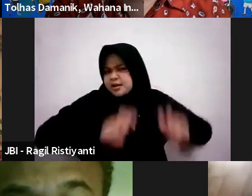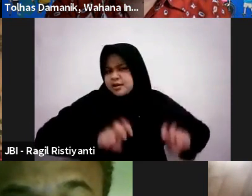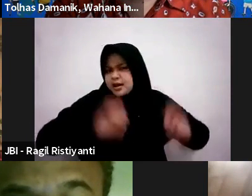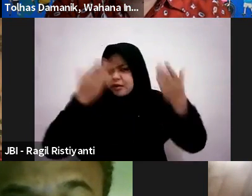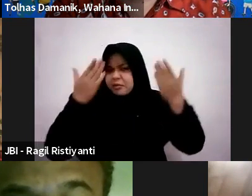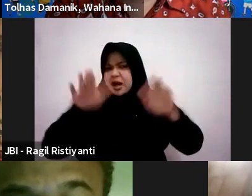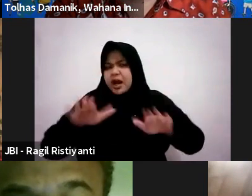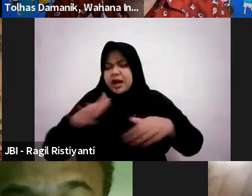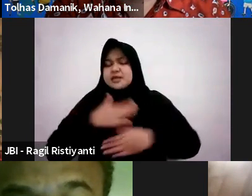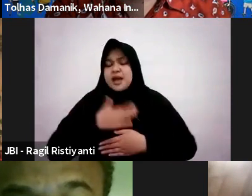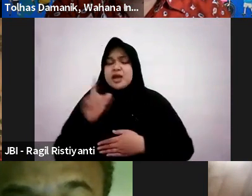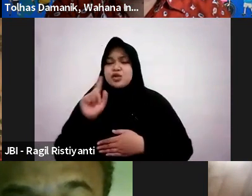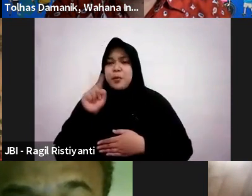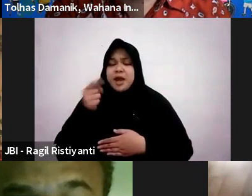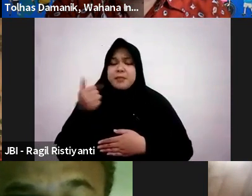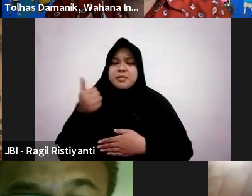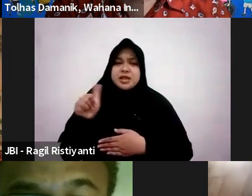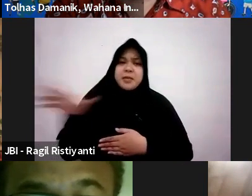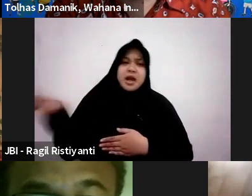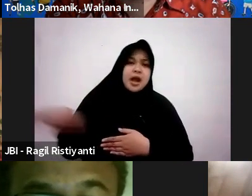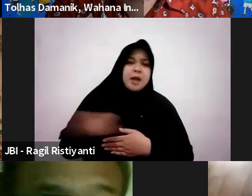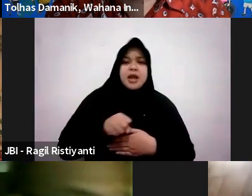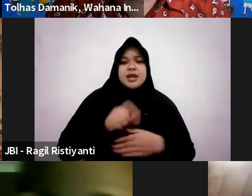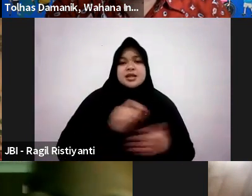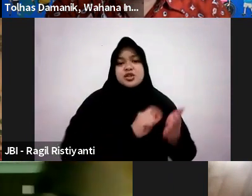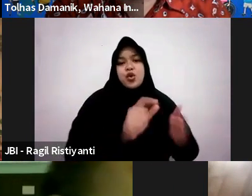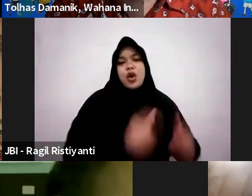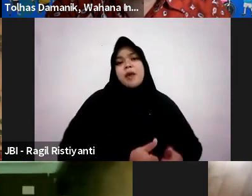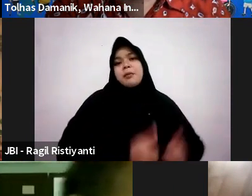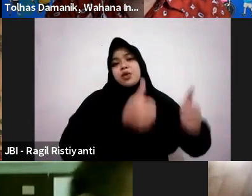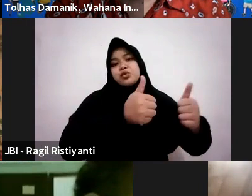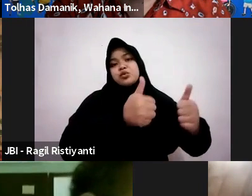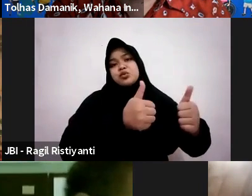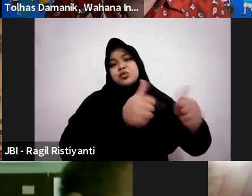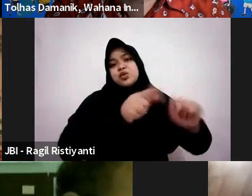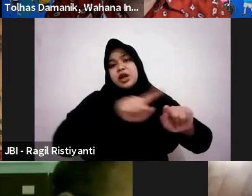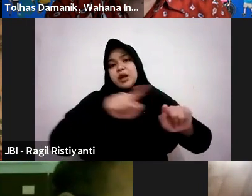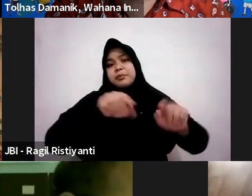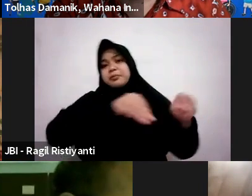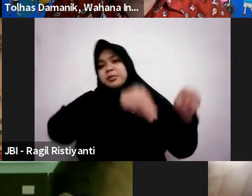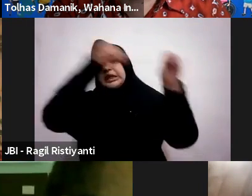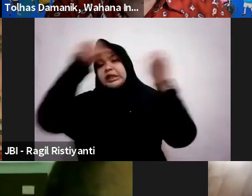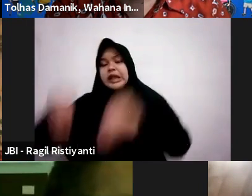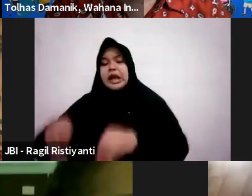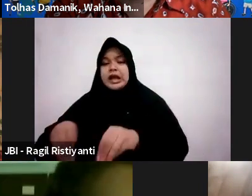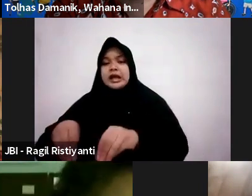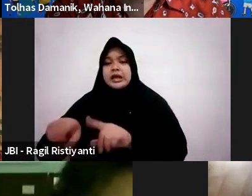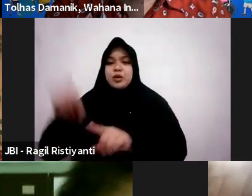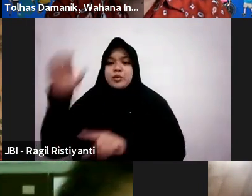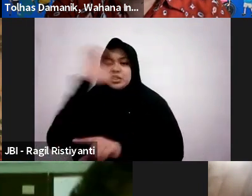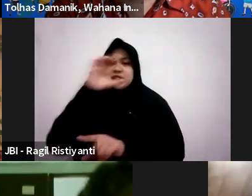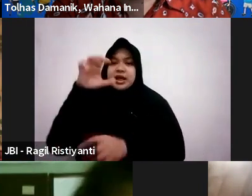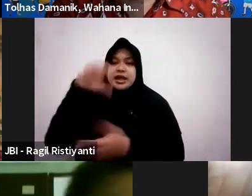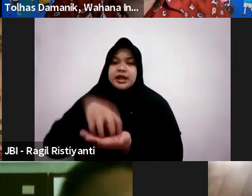anak saya supaya bisa mendapatkan sekolah yang bagus maka dia pindah dan dan mencari tempat